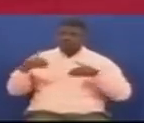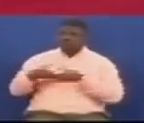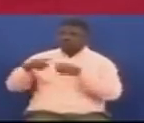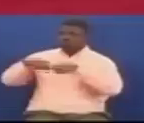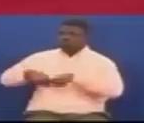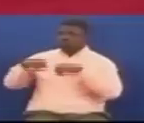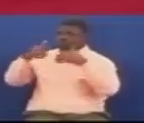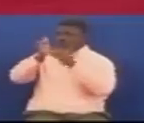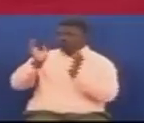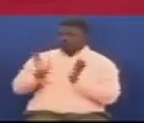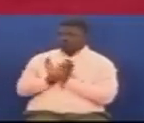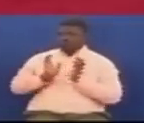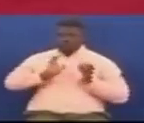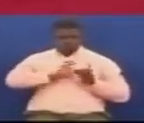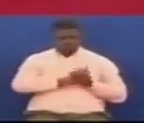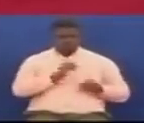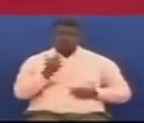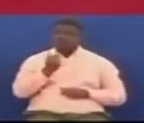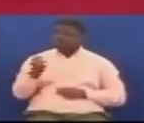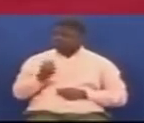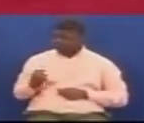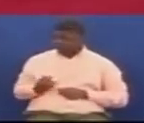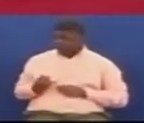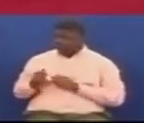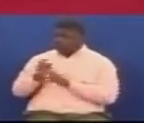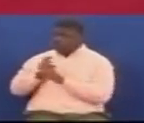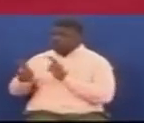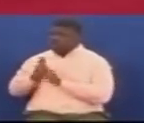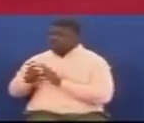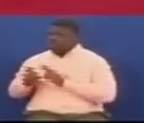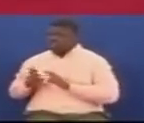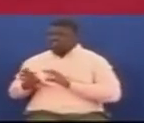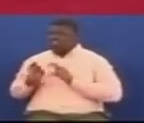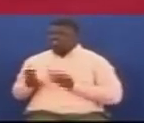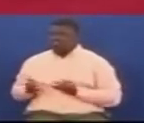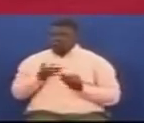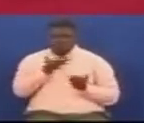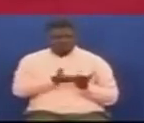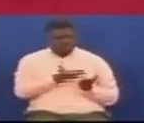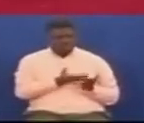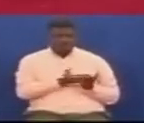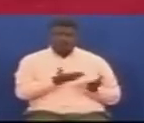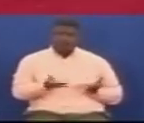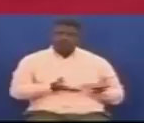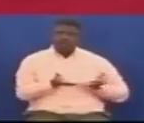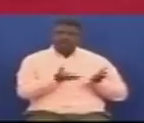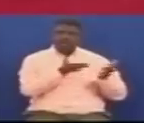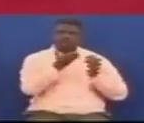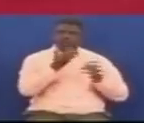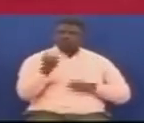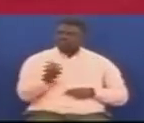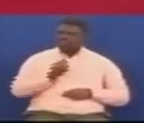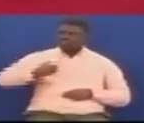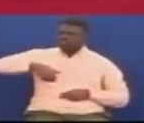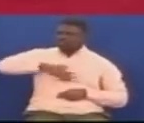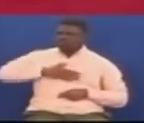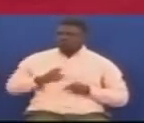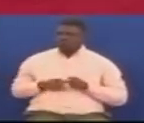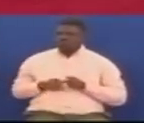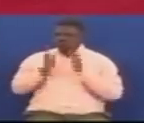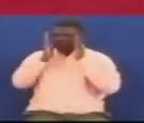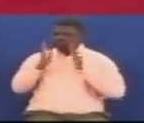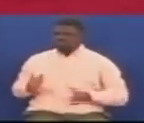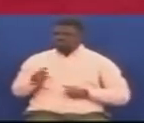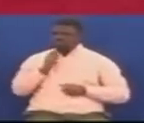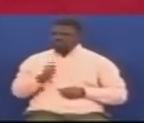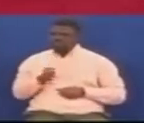la Jamhuri ya Muungano wa Tanzania ili kujadili namna ya kuharakisha maendeleo ya taifa letu. Mheshimiwa Spika,